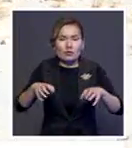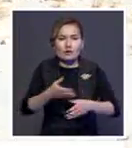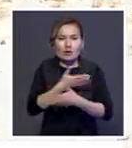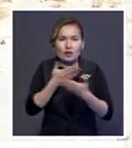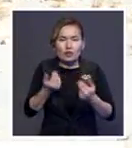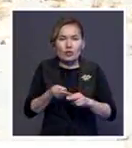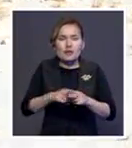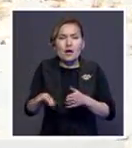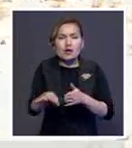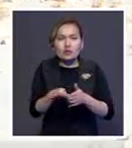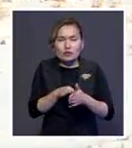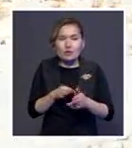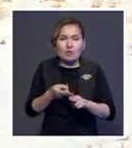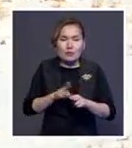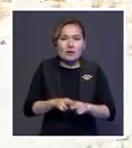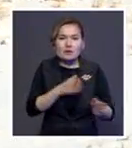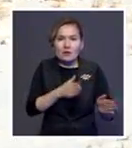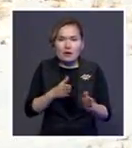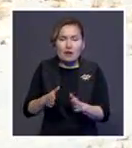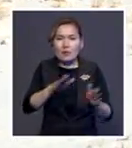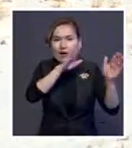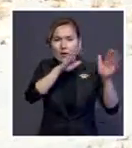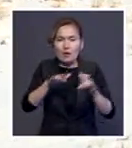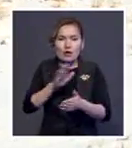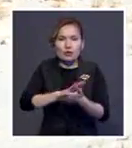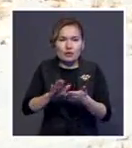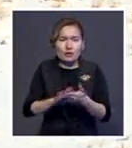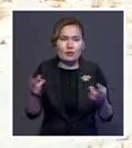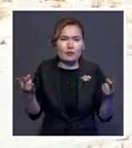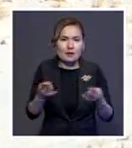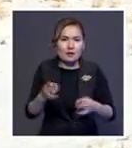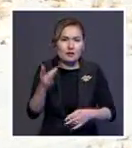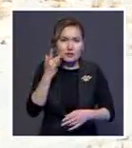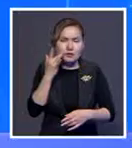Сондықтан тез арада бұрып жіберу, немесе арнай көліктермен құрғатып отыруды ұйымдастырамыз.